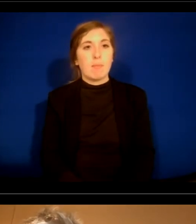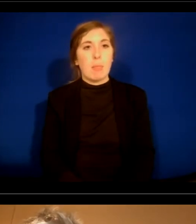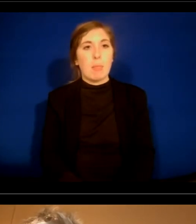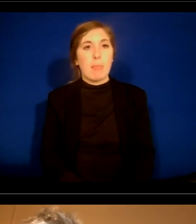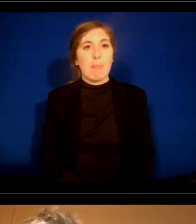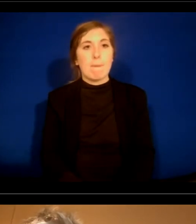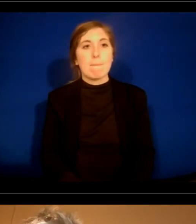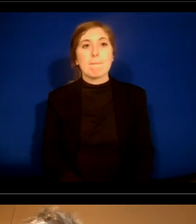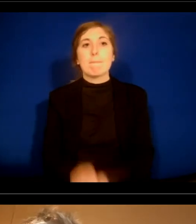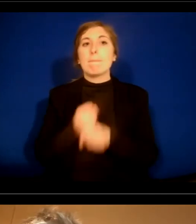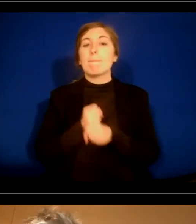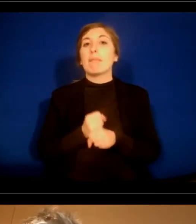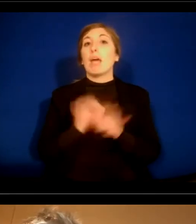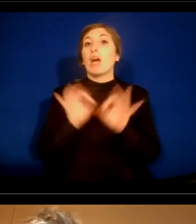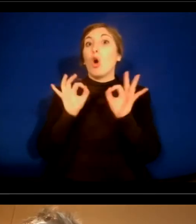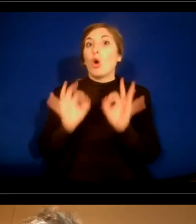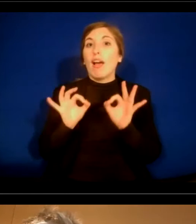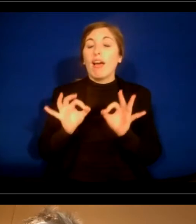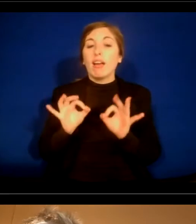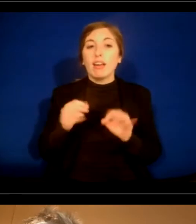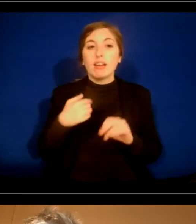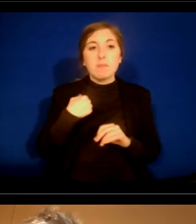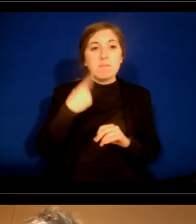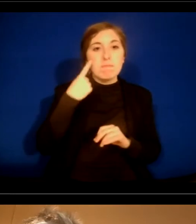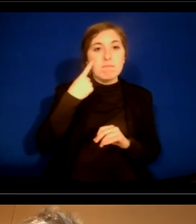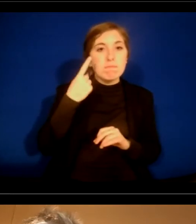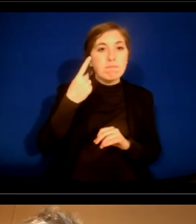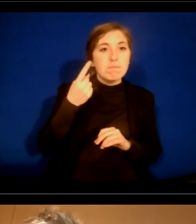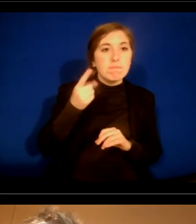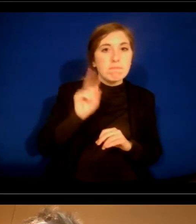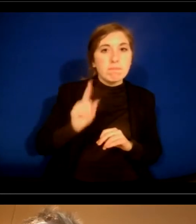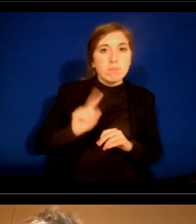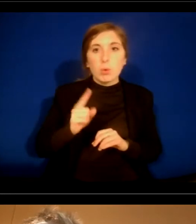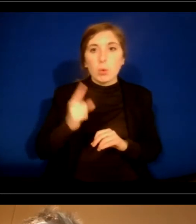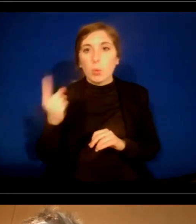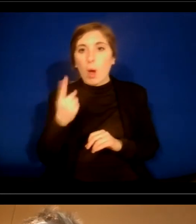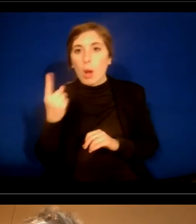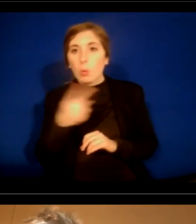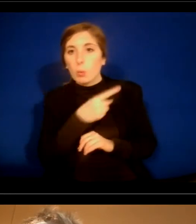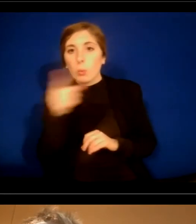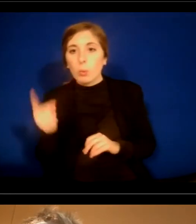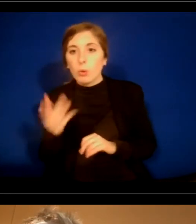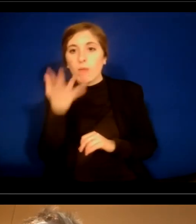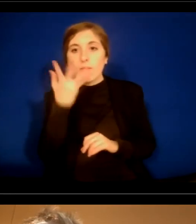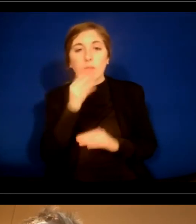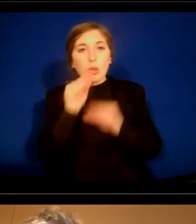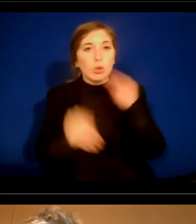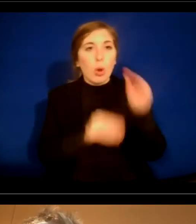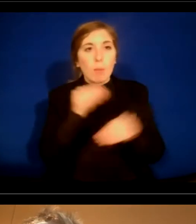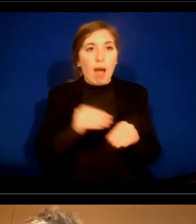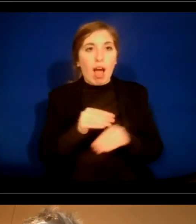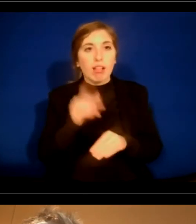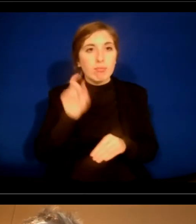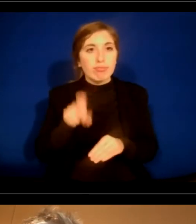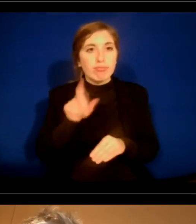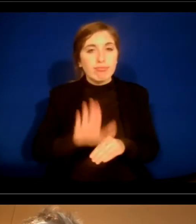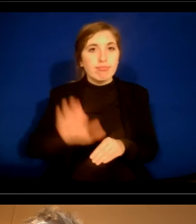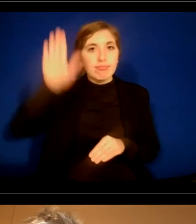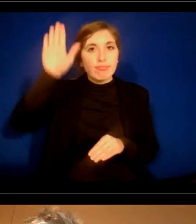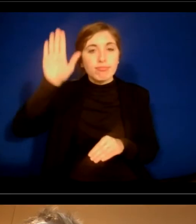Okay. Non so se qualcuno appunto aveva voglia di fare domande direttamente anche per